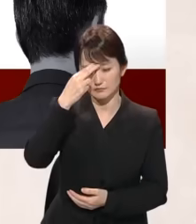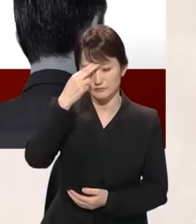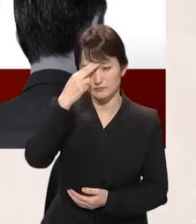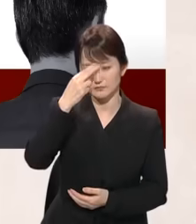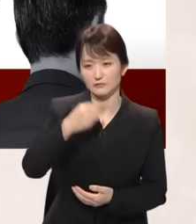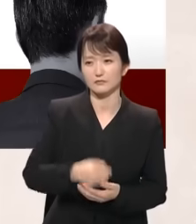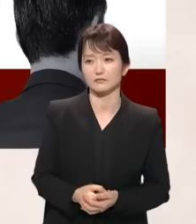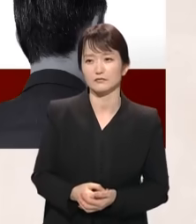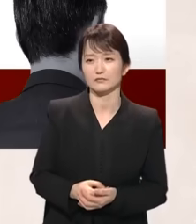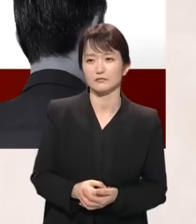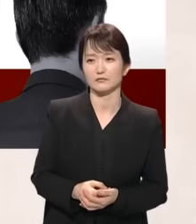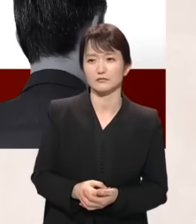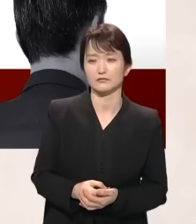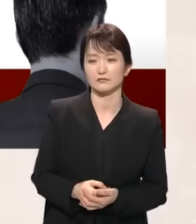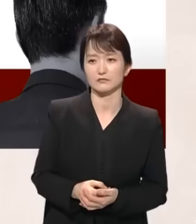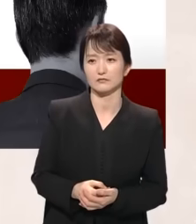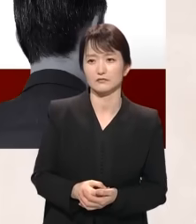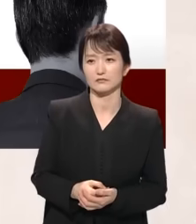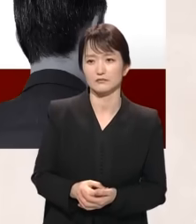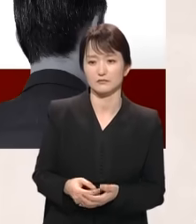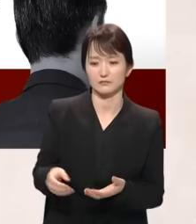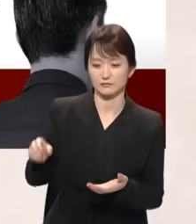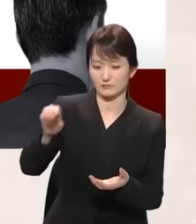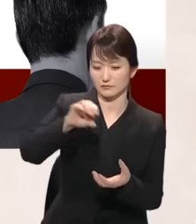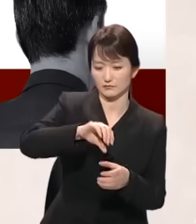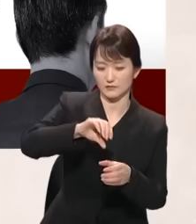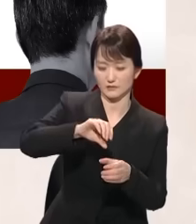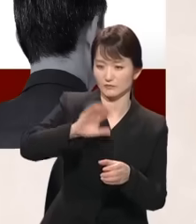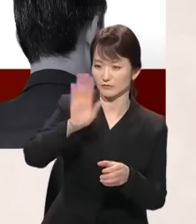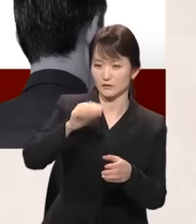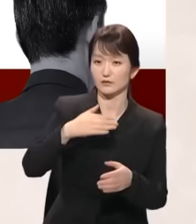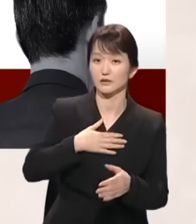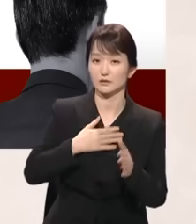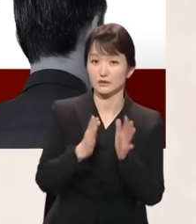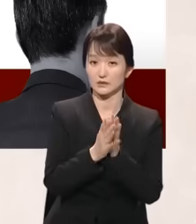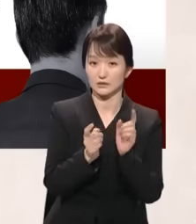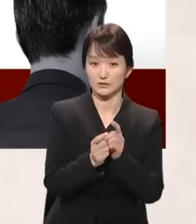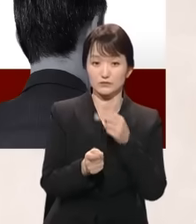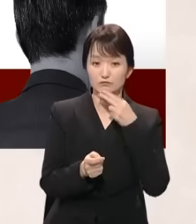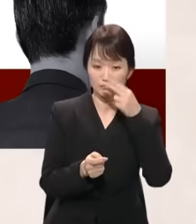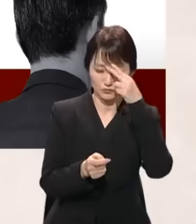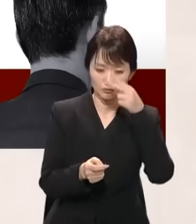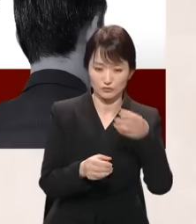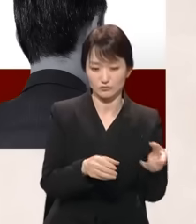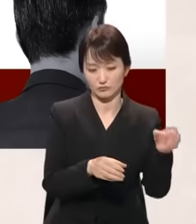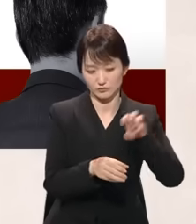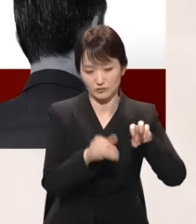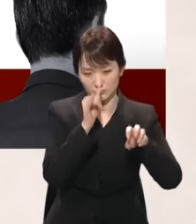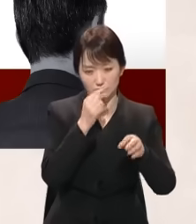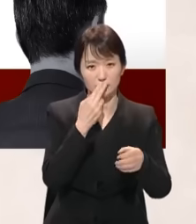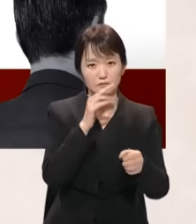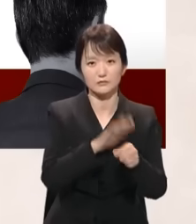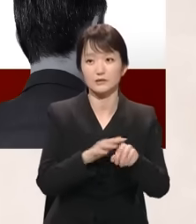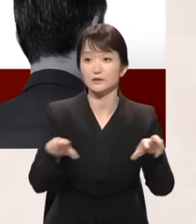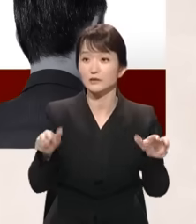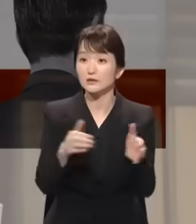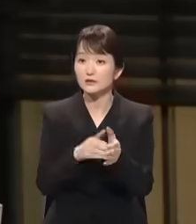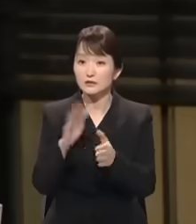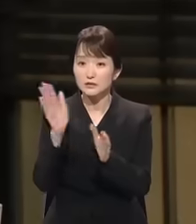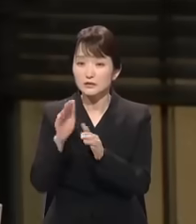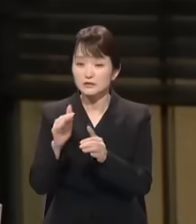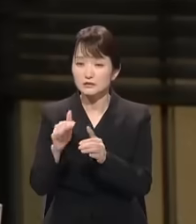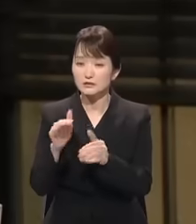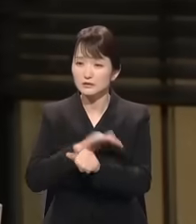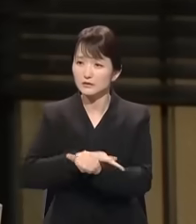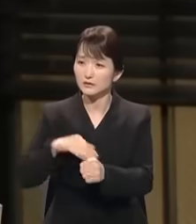술을 직접 따라먹는 사람인데 내가 어떻게 성행을 하겠냐 이렇게 억울하다는 입장을 전했고 지금까지 학생들 열심히 가르치려고 최선 다했는데